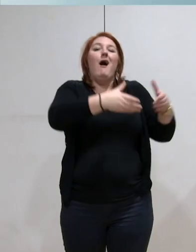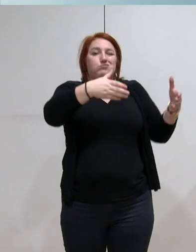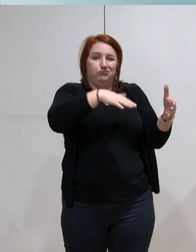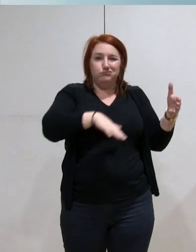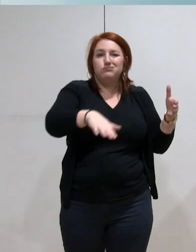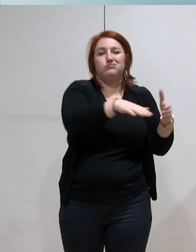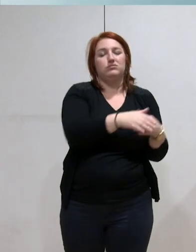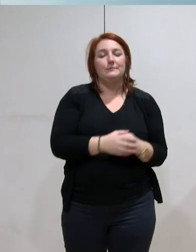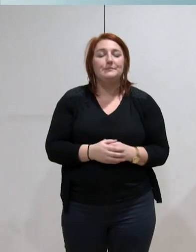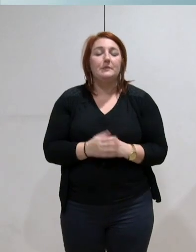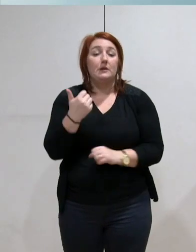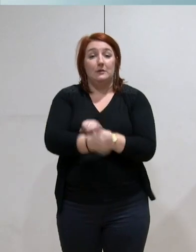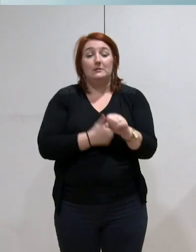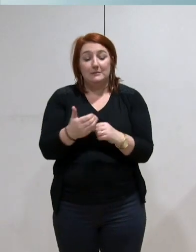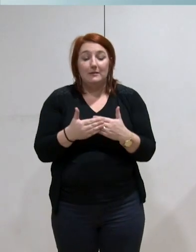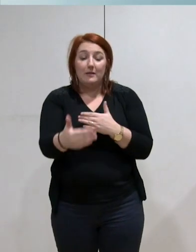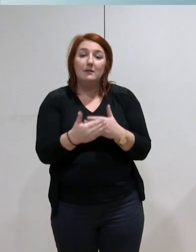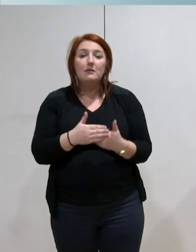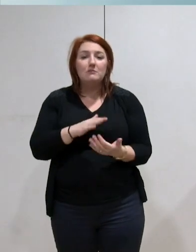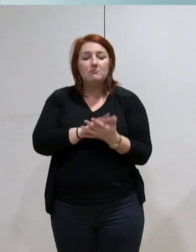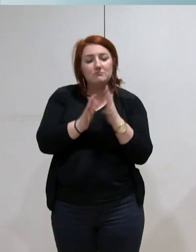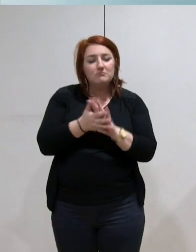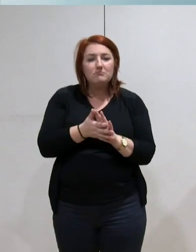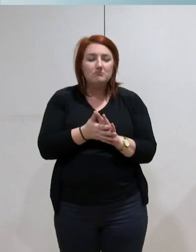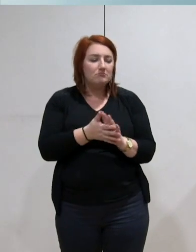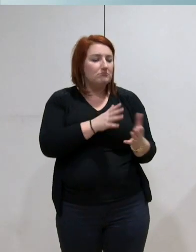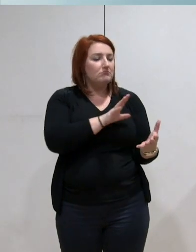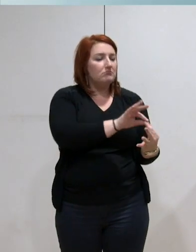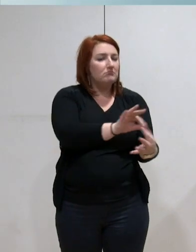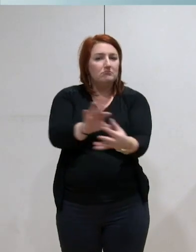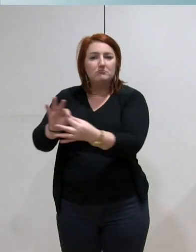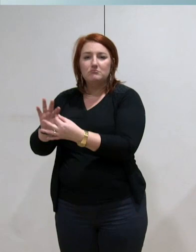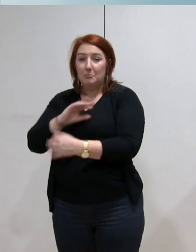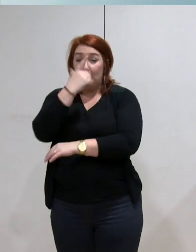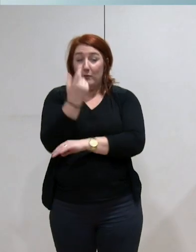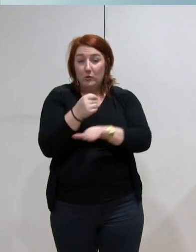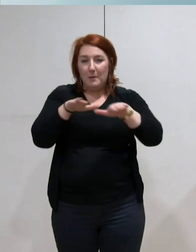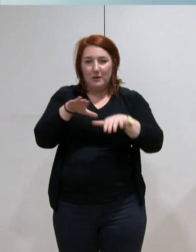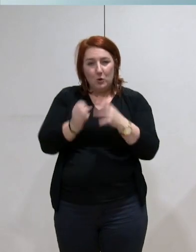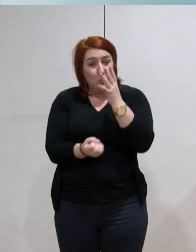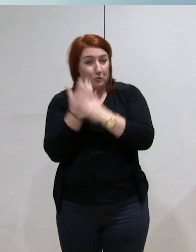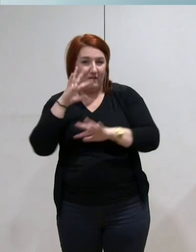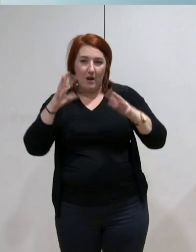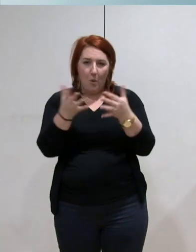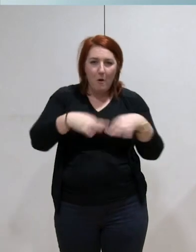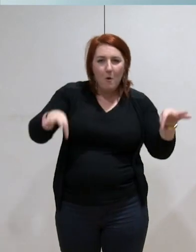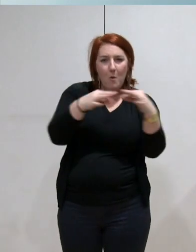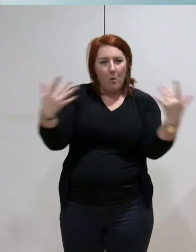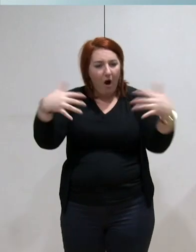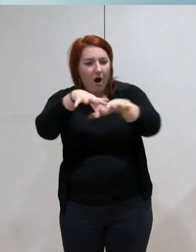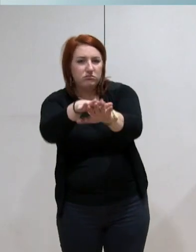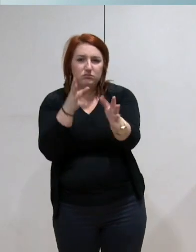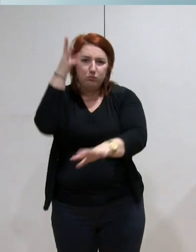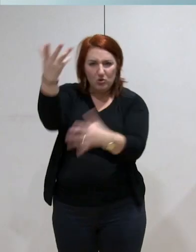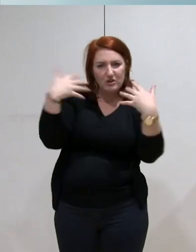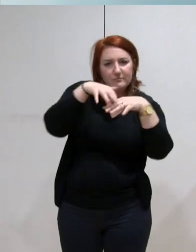nouvelles modalités de partenariat avec le monde associatif seront mis en place encourageant les mutualisation de locaux et de projets et apportant des